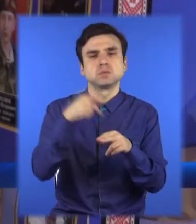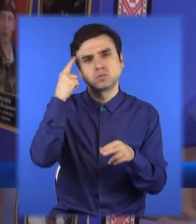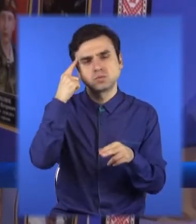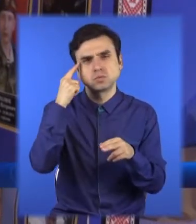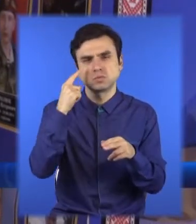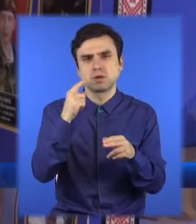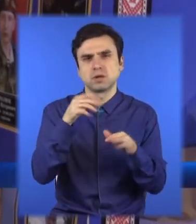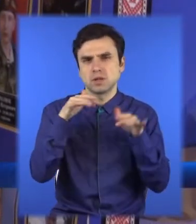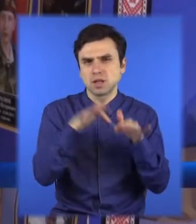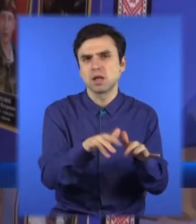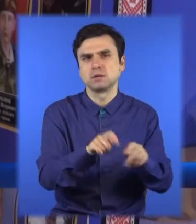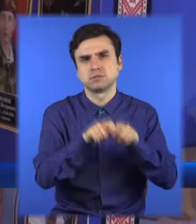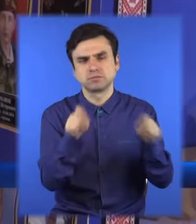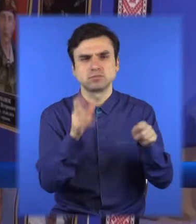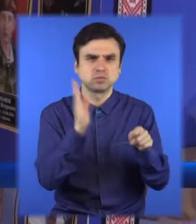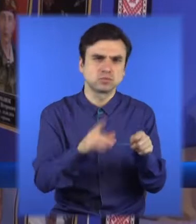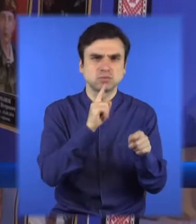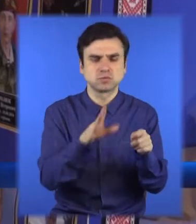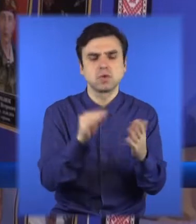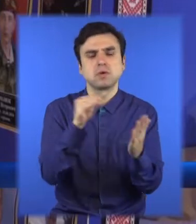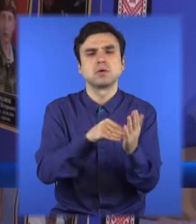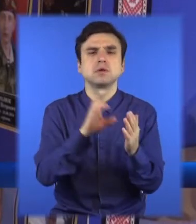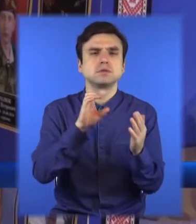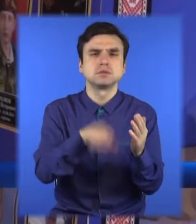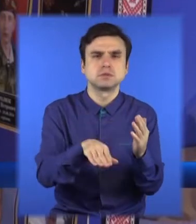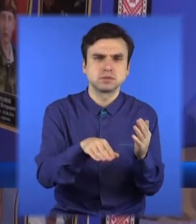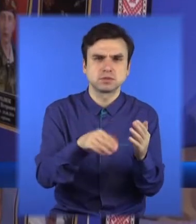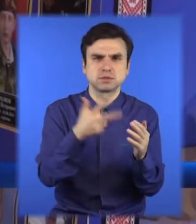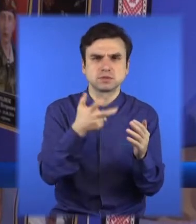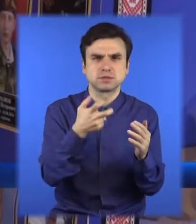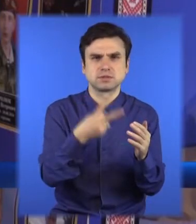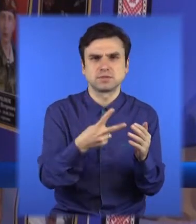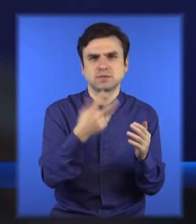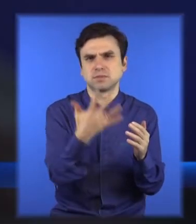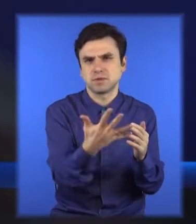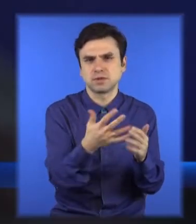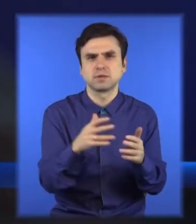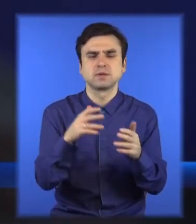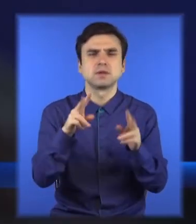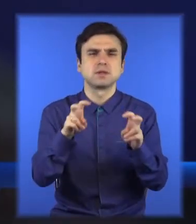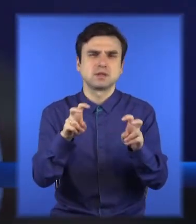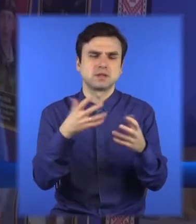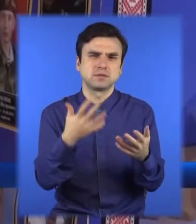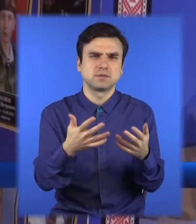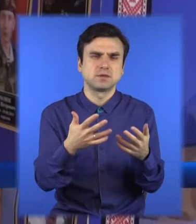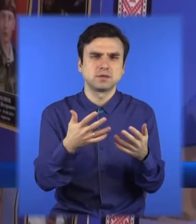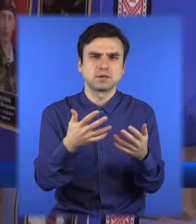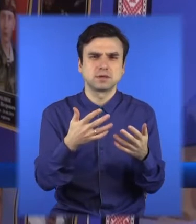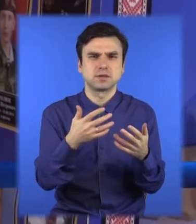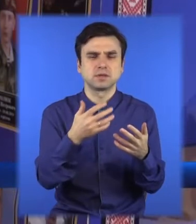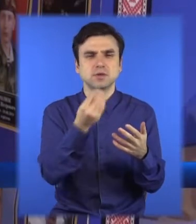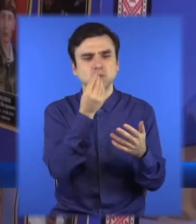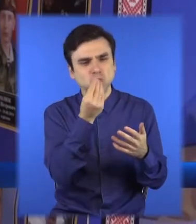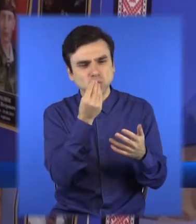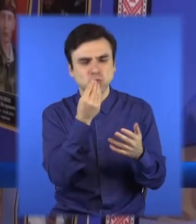відомостей до єдиного реєстру досудових розслідувань за попередню правову кваліфікацію, передбаченою статтею 325 Кримінального кодексу України, а саме